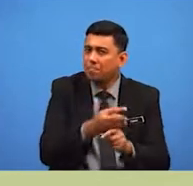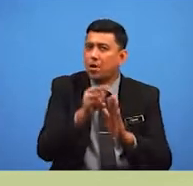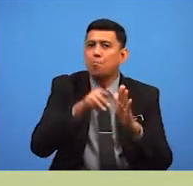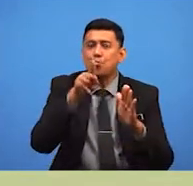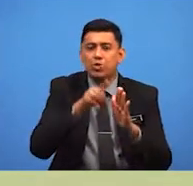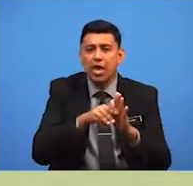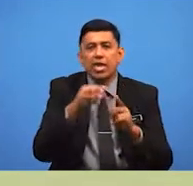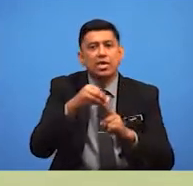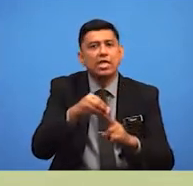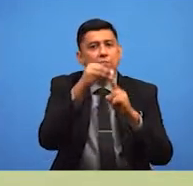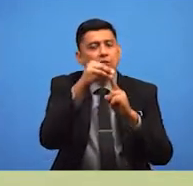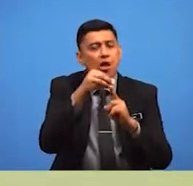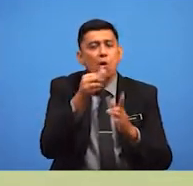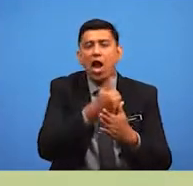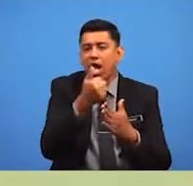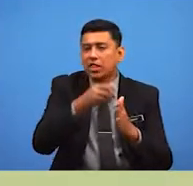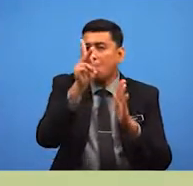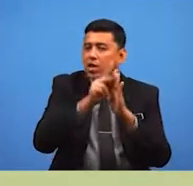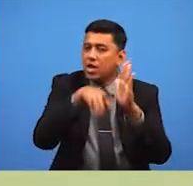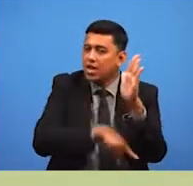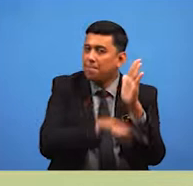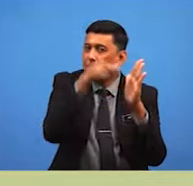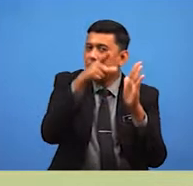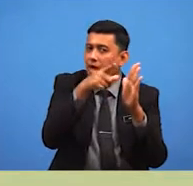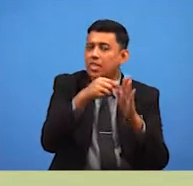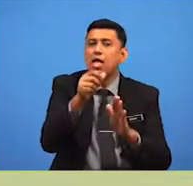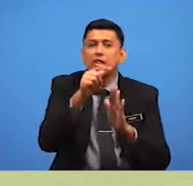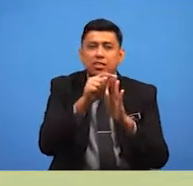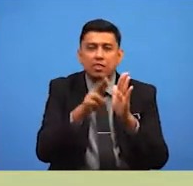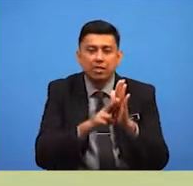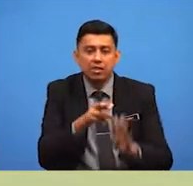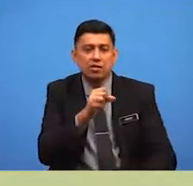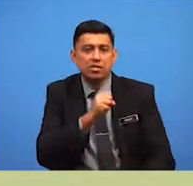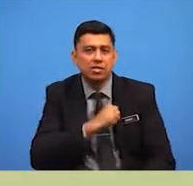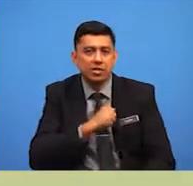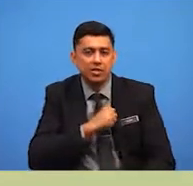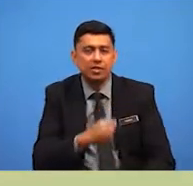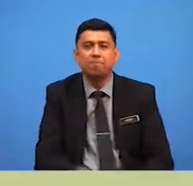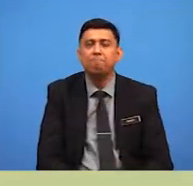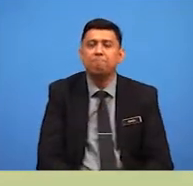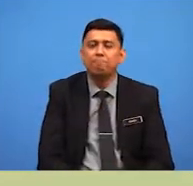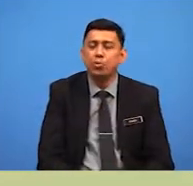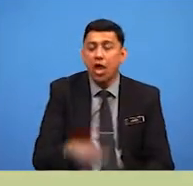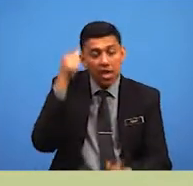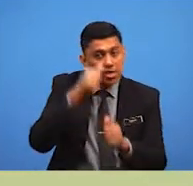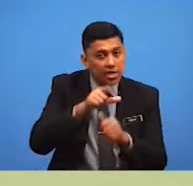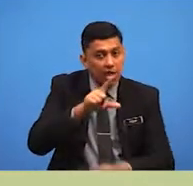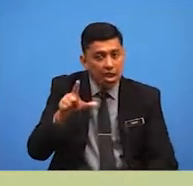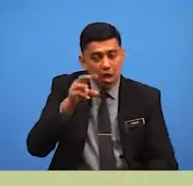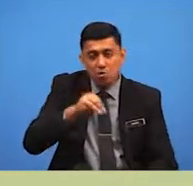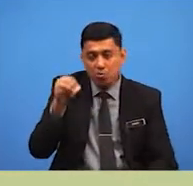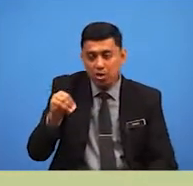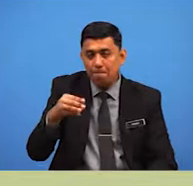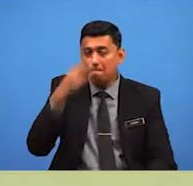mempunyai keistimewaan atau kelebihan tersendiri. Ingatlah, murid-murid,